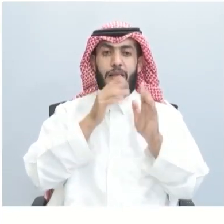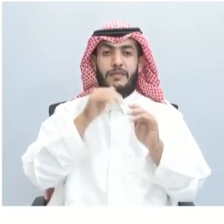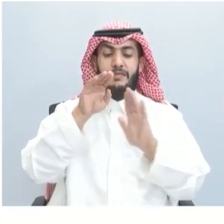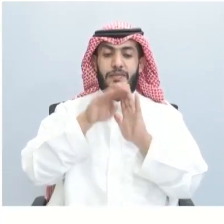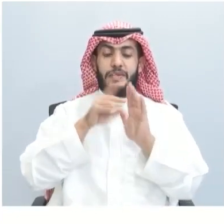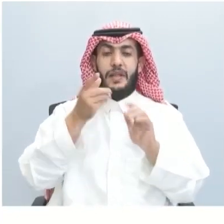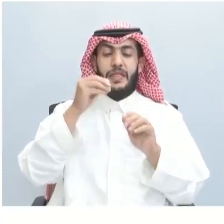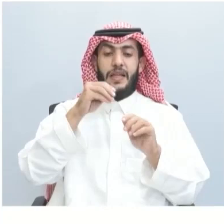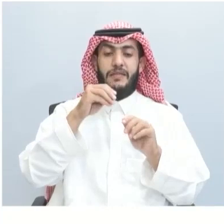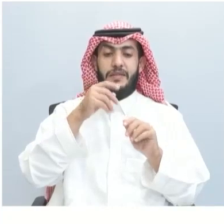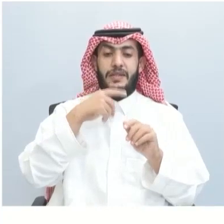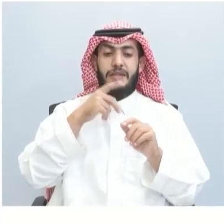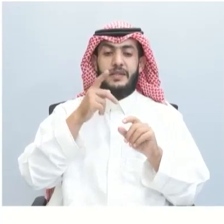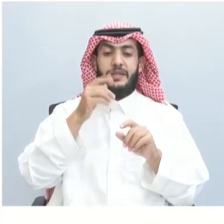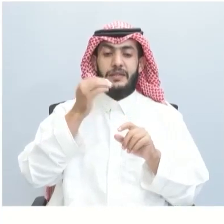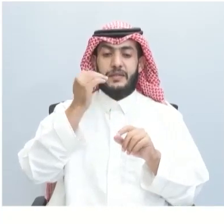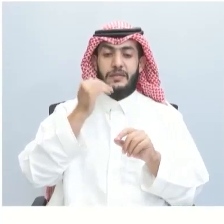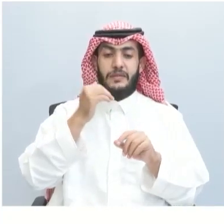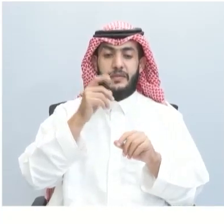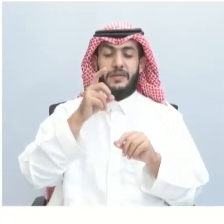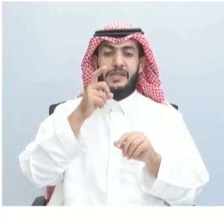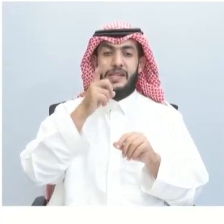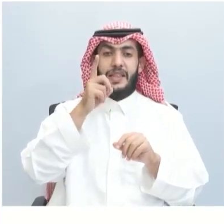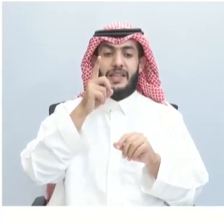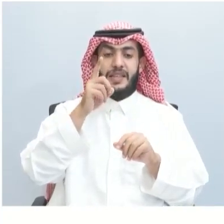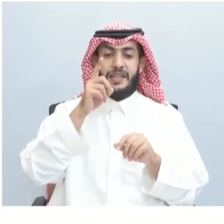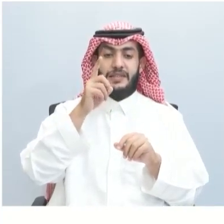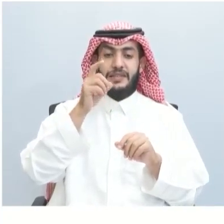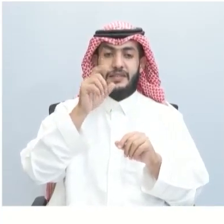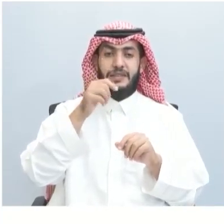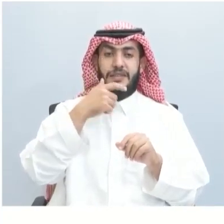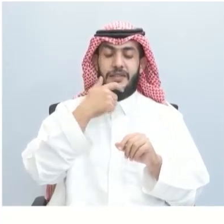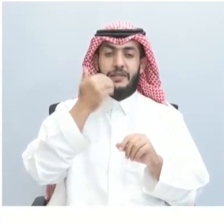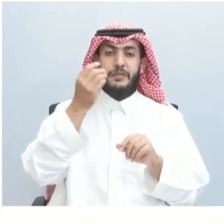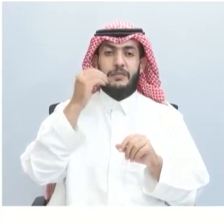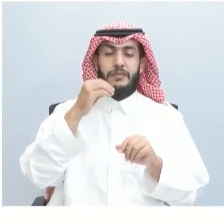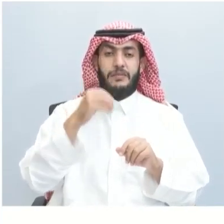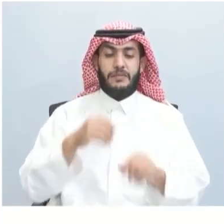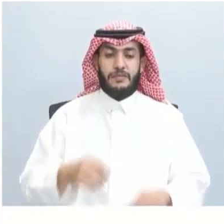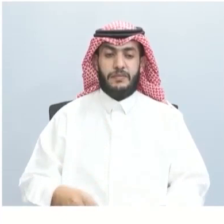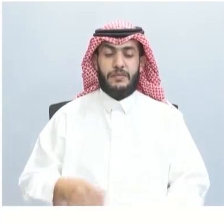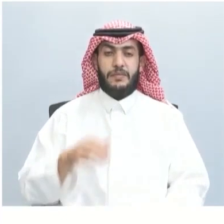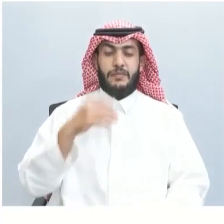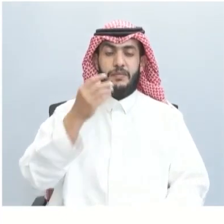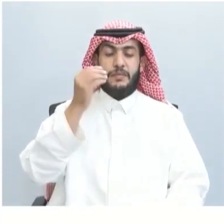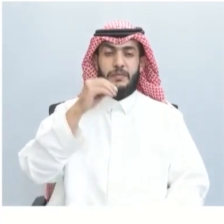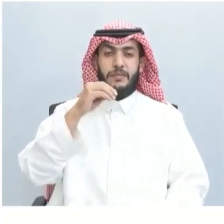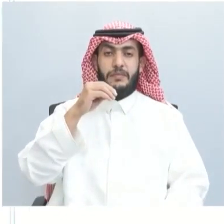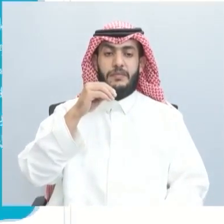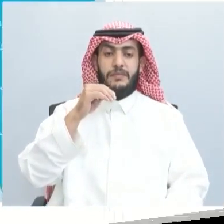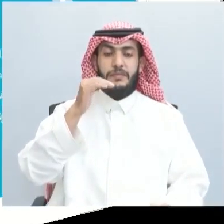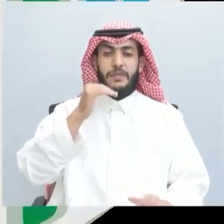ذلك اضافه الدف داخل ملف الاتش تي ام ال يحتوي على مكتبه الايقونات وفئه الرمز